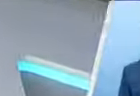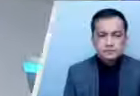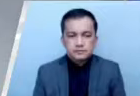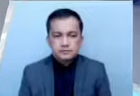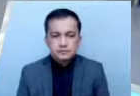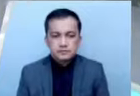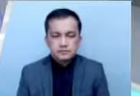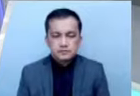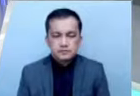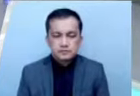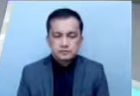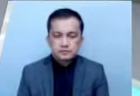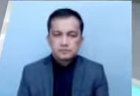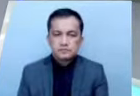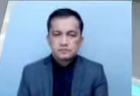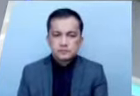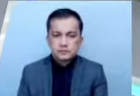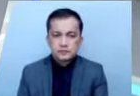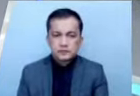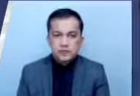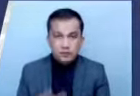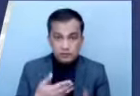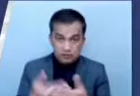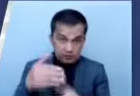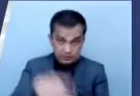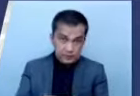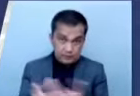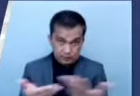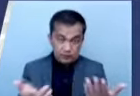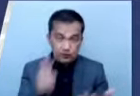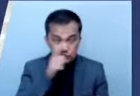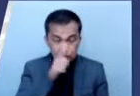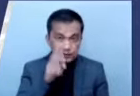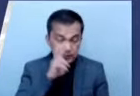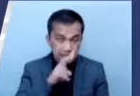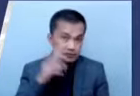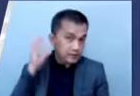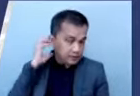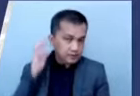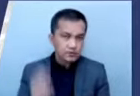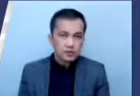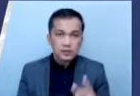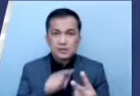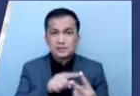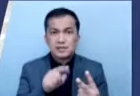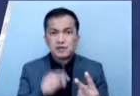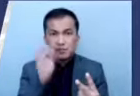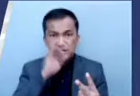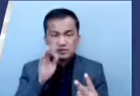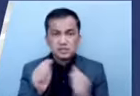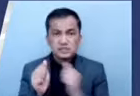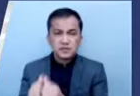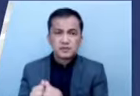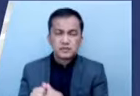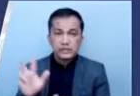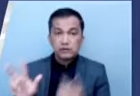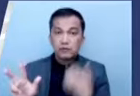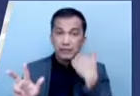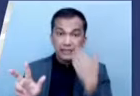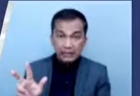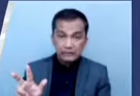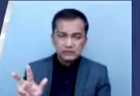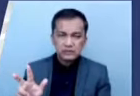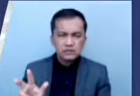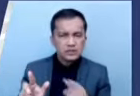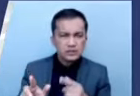Magandang gabi po, Luzon, Visayas at Mindanao. Dalawang Pilipino ang kasama sa tatlong patay sa missile